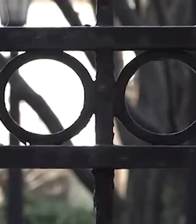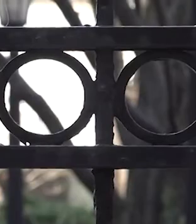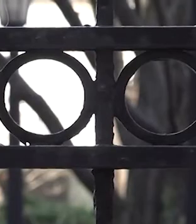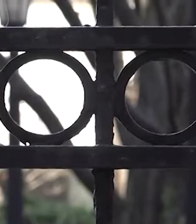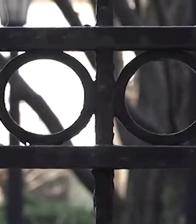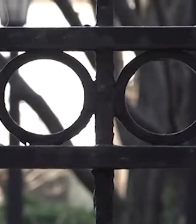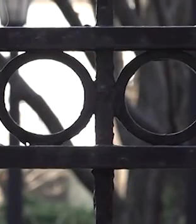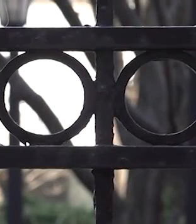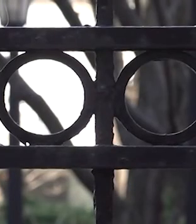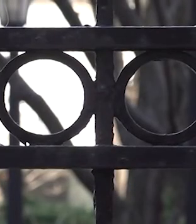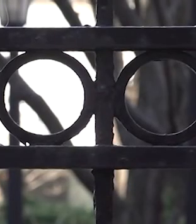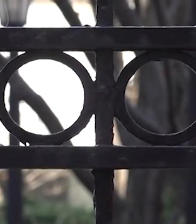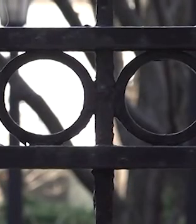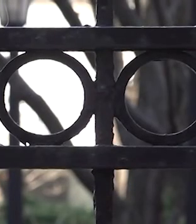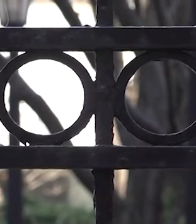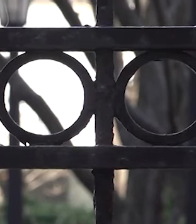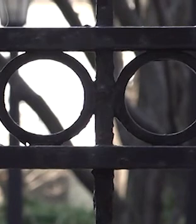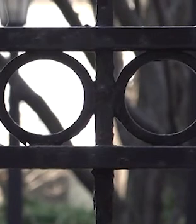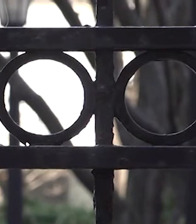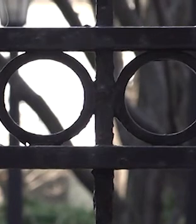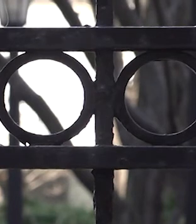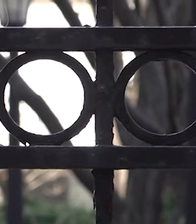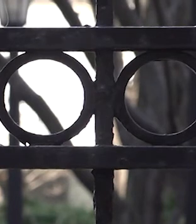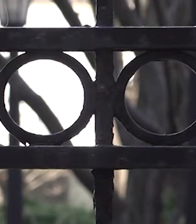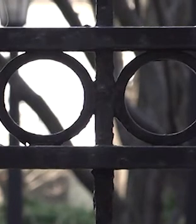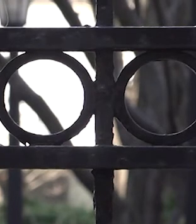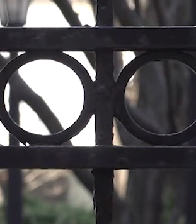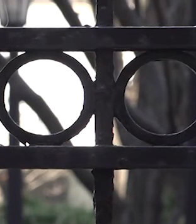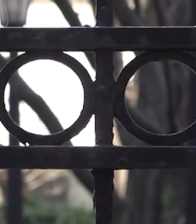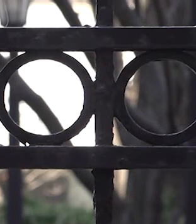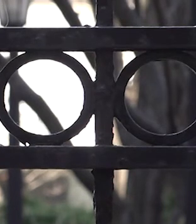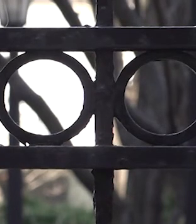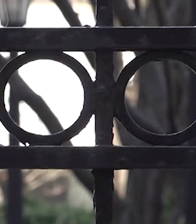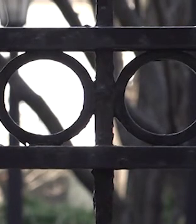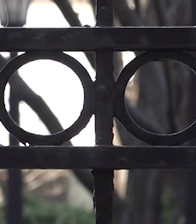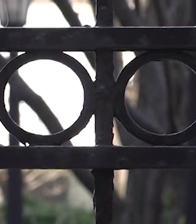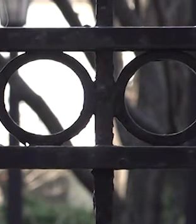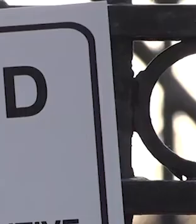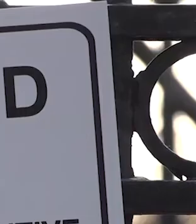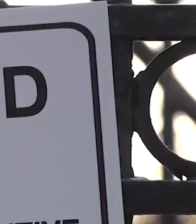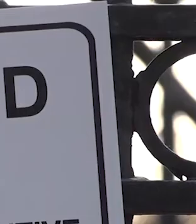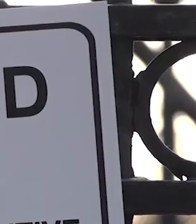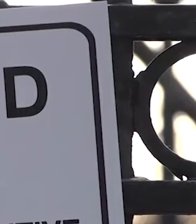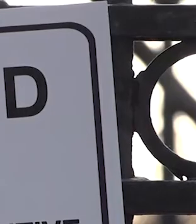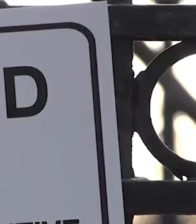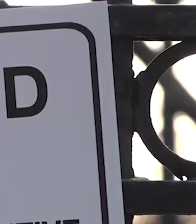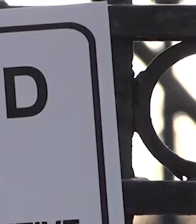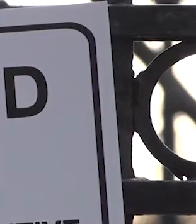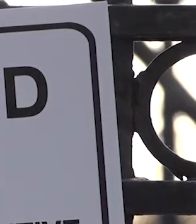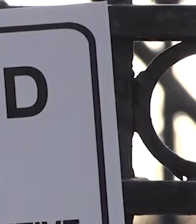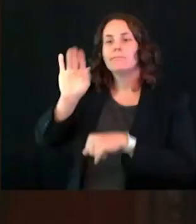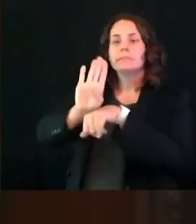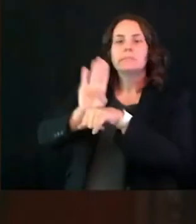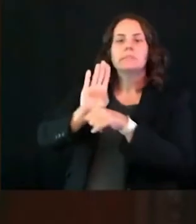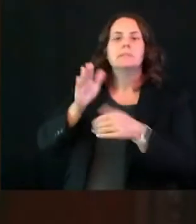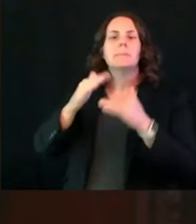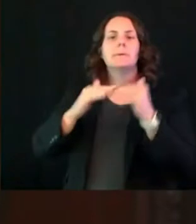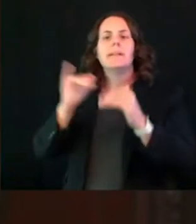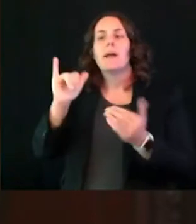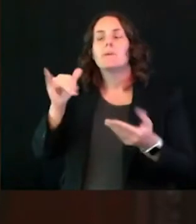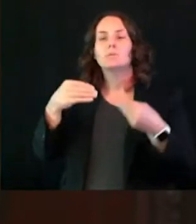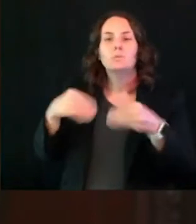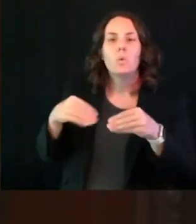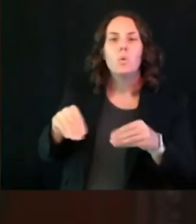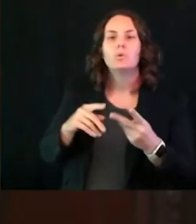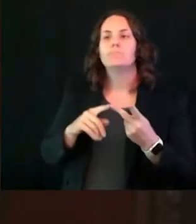건물 실내 정원을 25% 이하로 제한하는 행정명령을 발령했습니다. We are all frustrated and we just want to